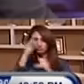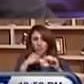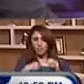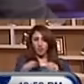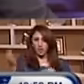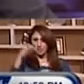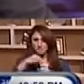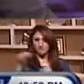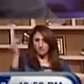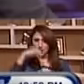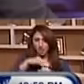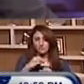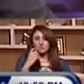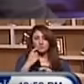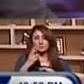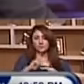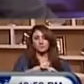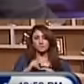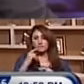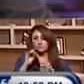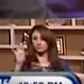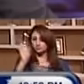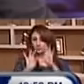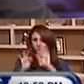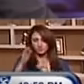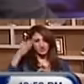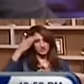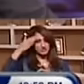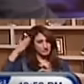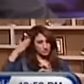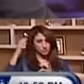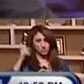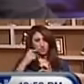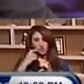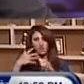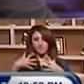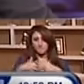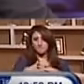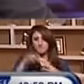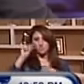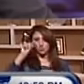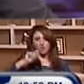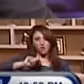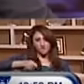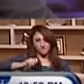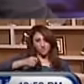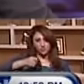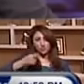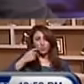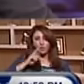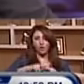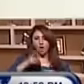من جلسات للفريق الاستشاري بتاعنا. كان معانا دكتور عبد المنعم فتوح، دكتور عصام شرف،